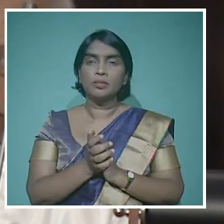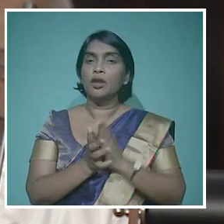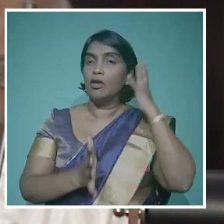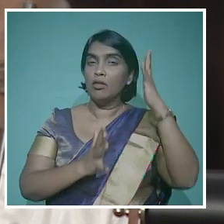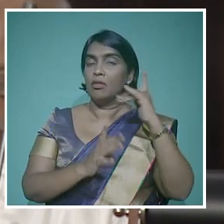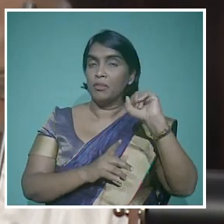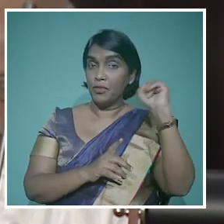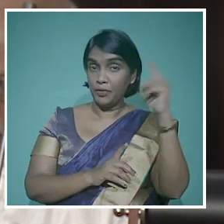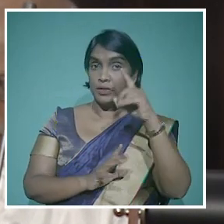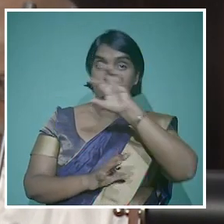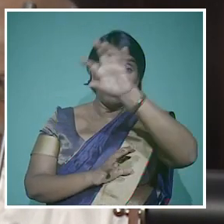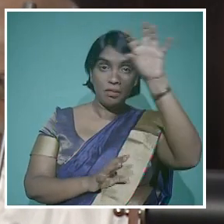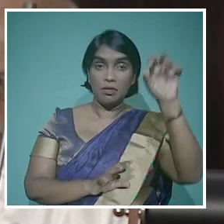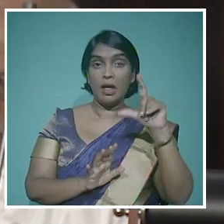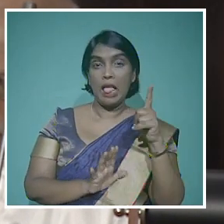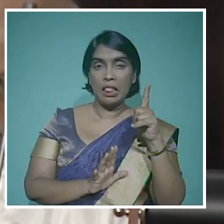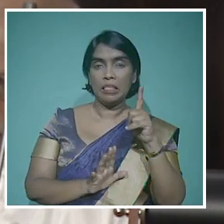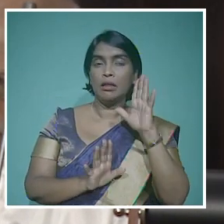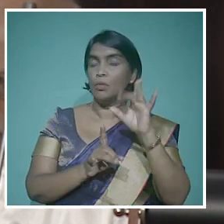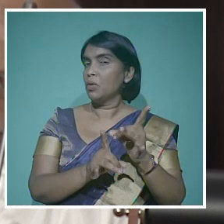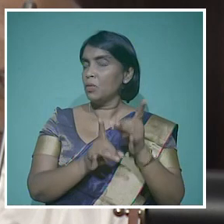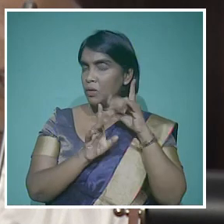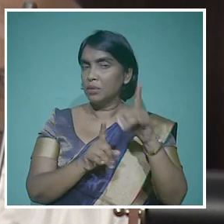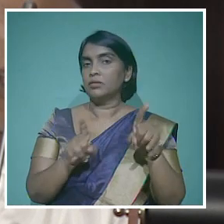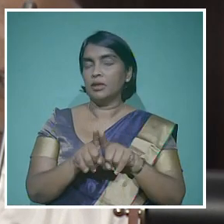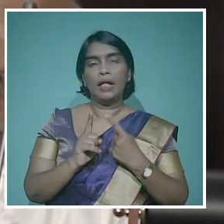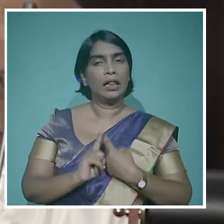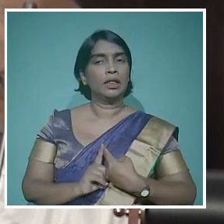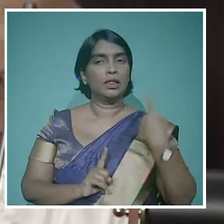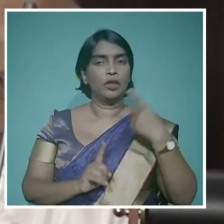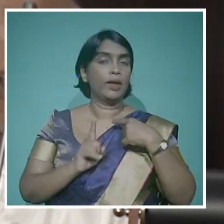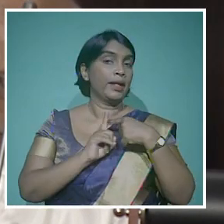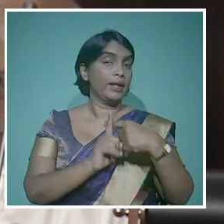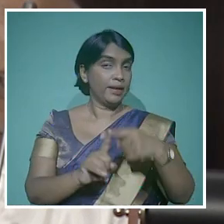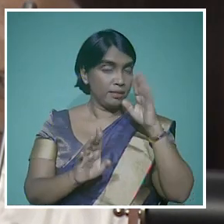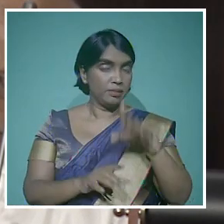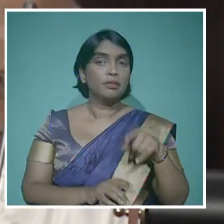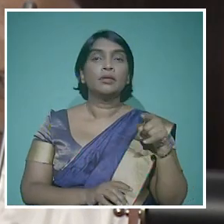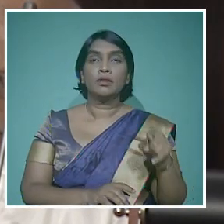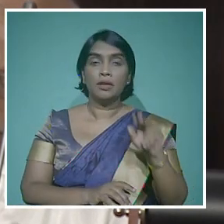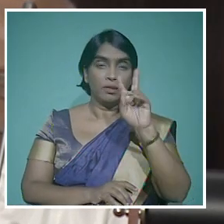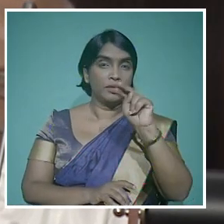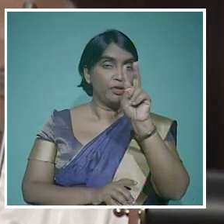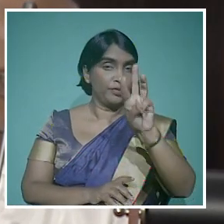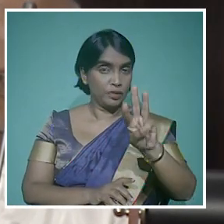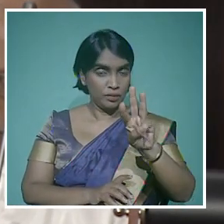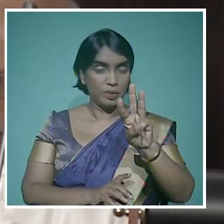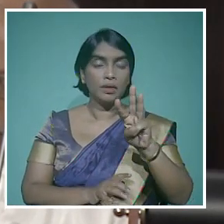ලෝකයේ පළමුවන රටවල් 70 අතර පවතින පරිදි වැඩි දියුණු කිරීම ඉලක්ක කරගනිමින් 2023